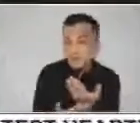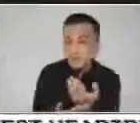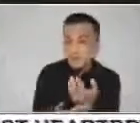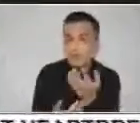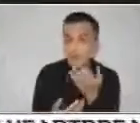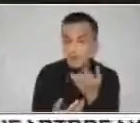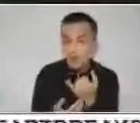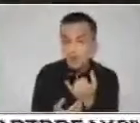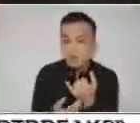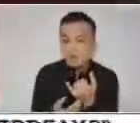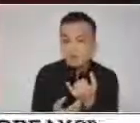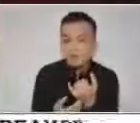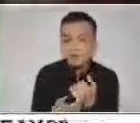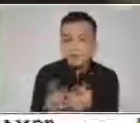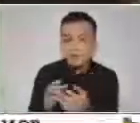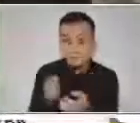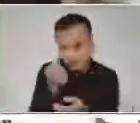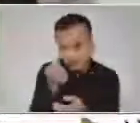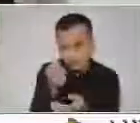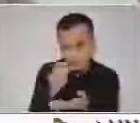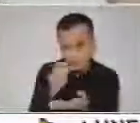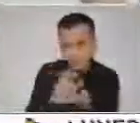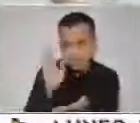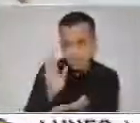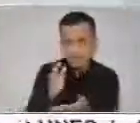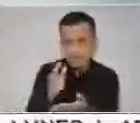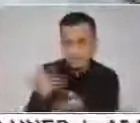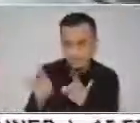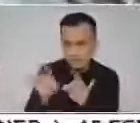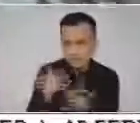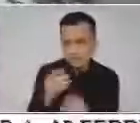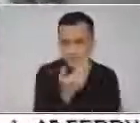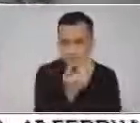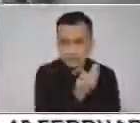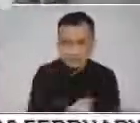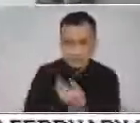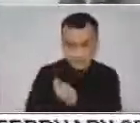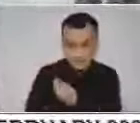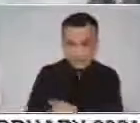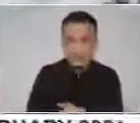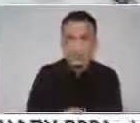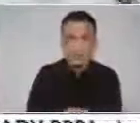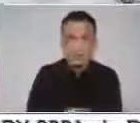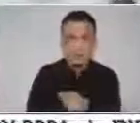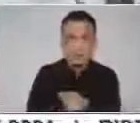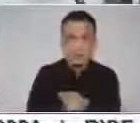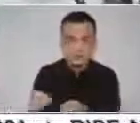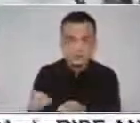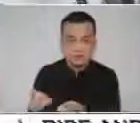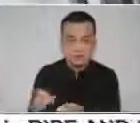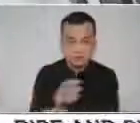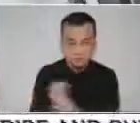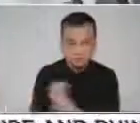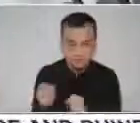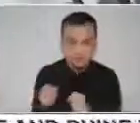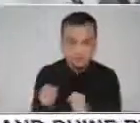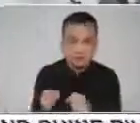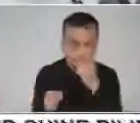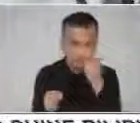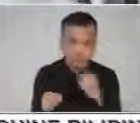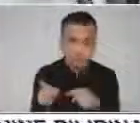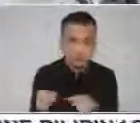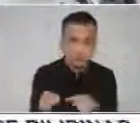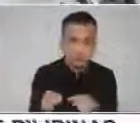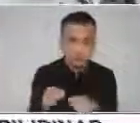sa akin man sana, is wala na. Ayun. Mm. So ano pong diskarte natin ngayon? Ay, ano na